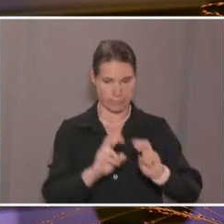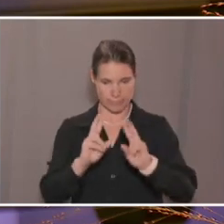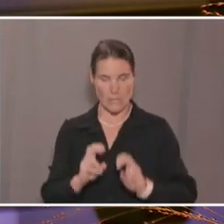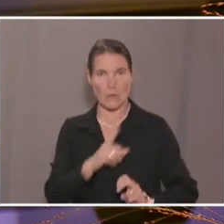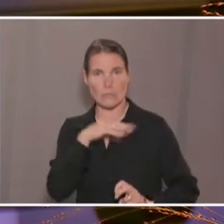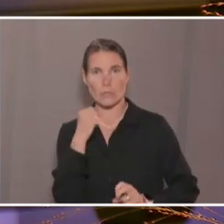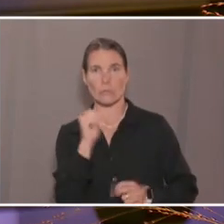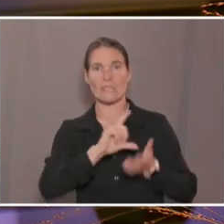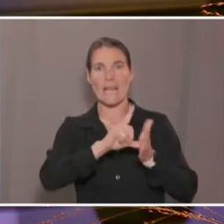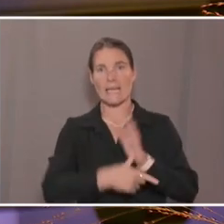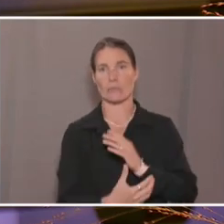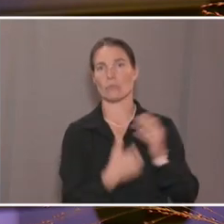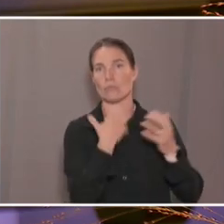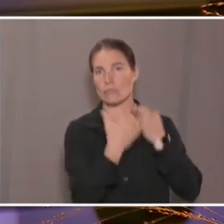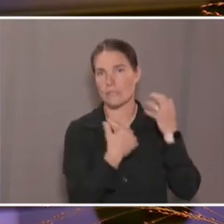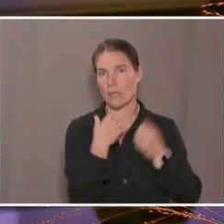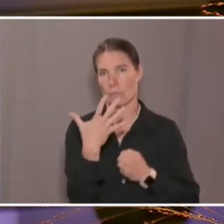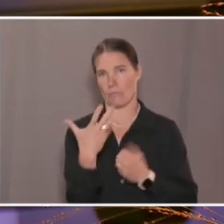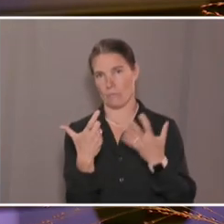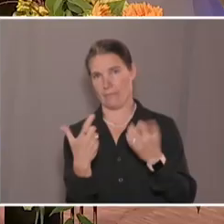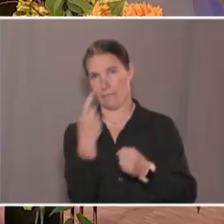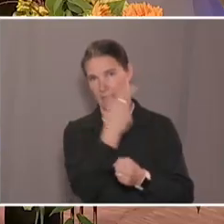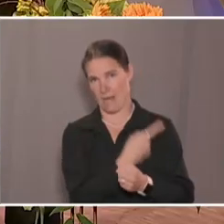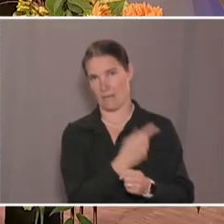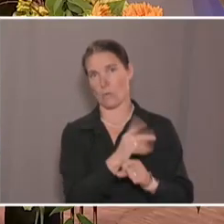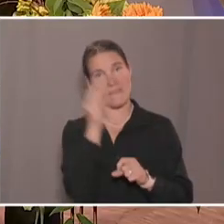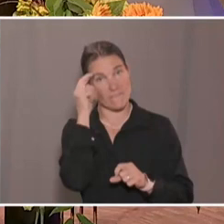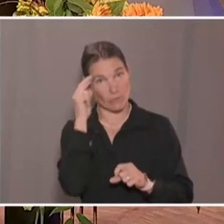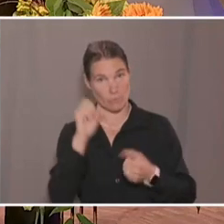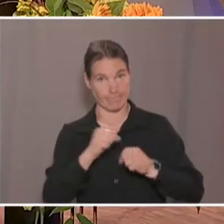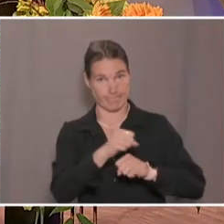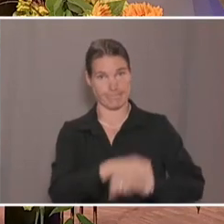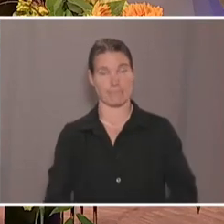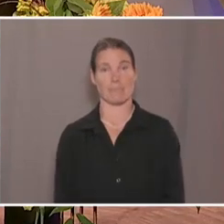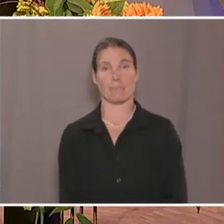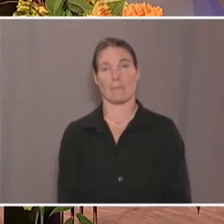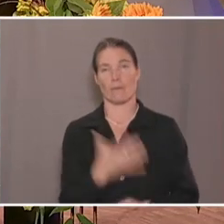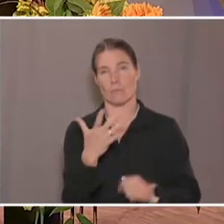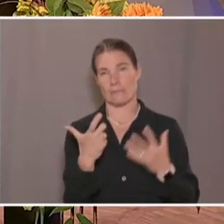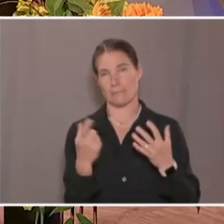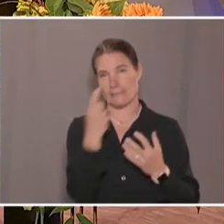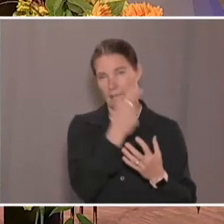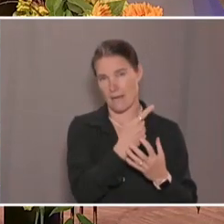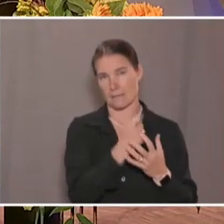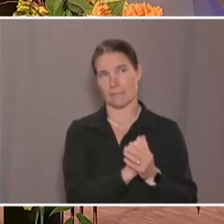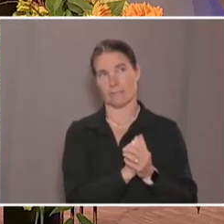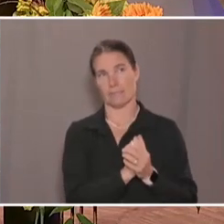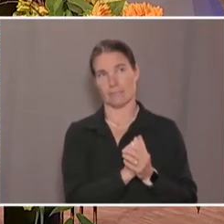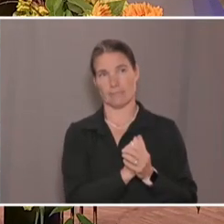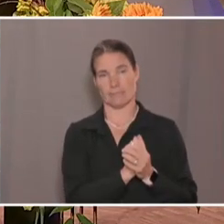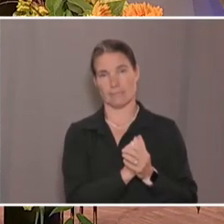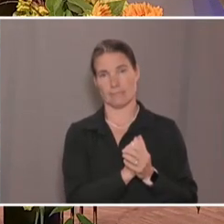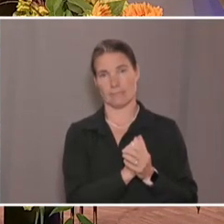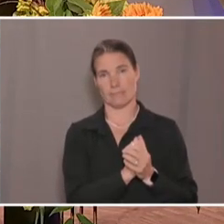Geistesgeschichte waren mit 75 auf dem Zenit ihres Schaffens. Mit 75 etwa